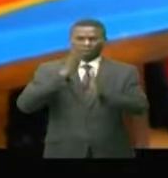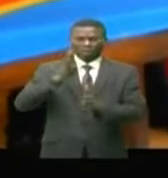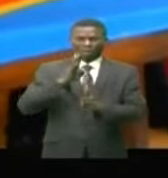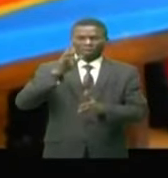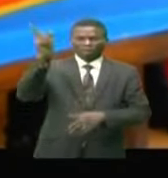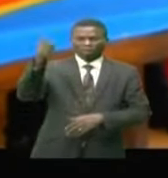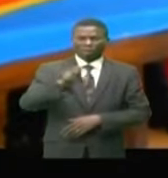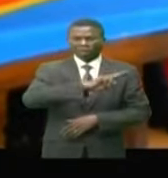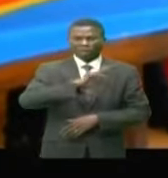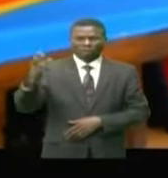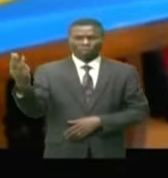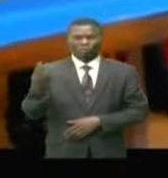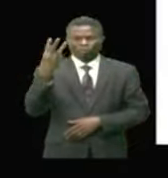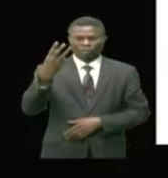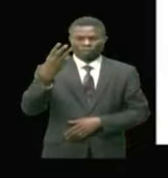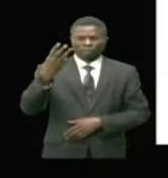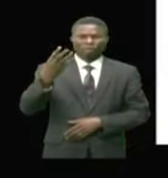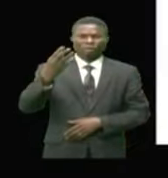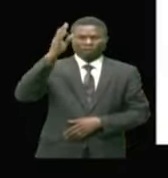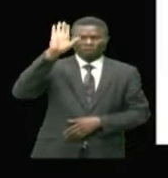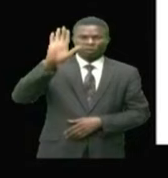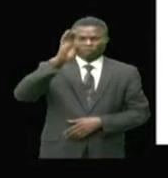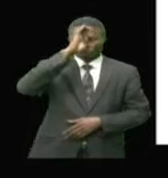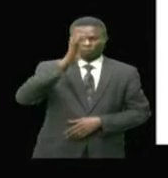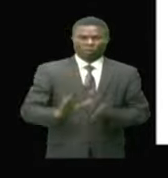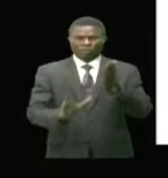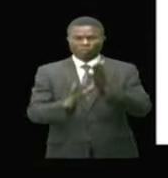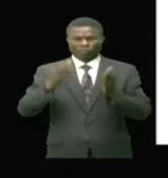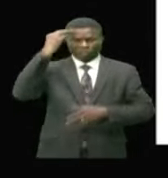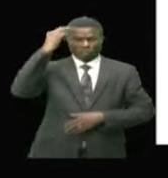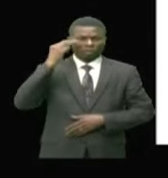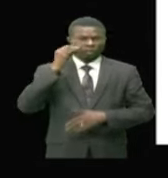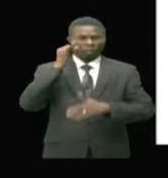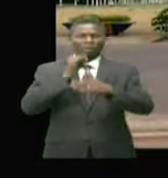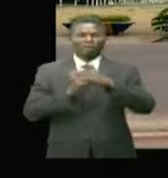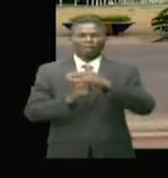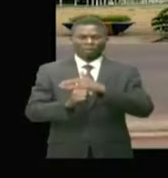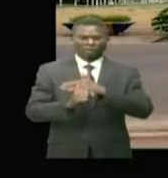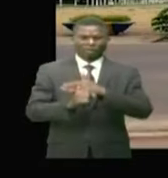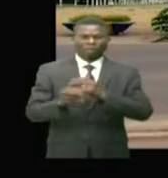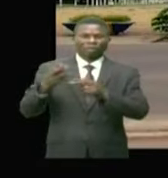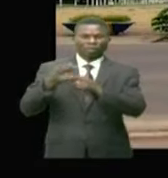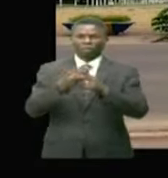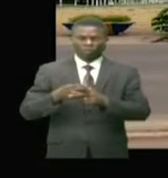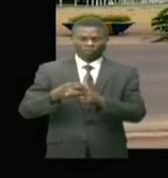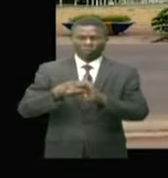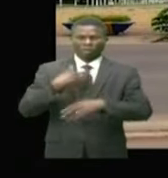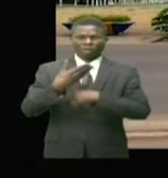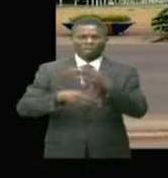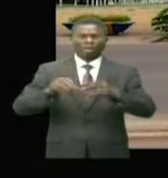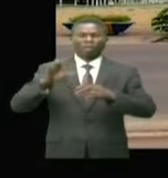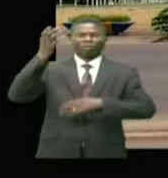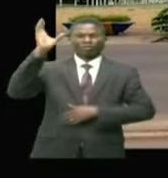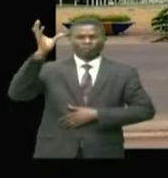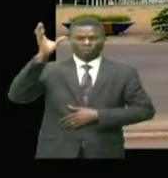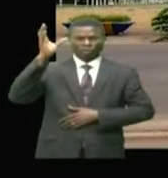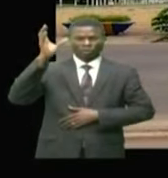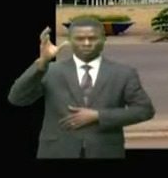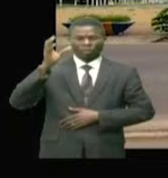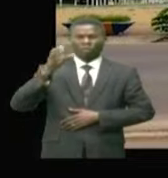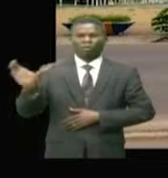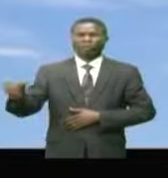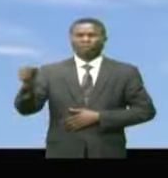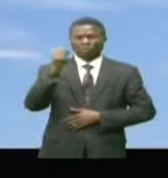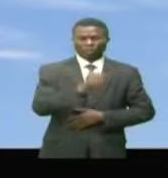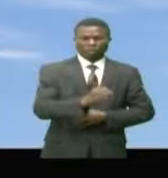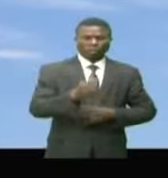25/CAP/VPM/MINETERCAS/PKK/DESA14/2023 de son Excellence. Mais c'est le vice-premier ministre, ministre de l'Intérieur, Sécurité et Affaires Coutumières, portant nomination